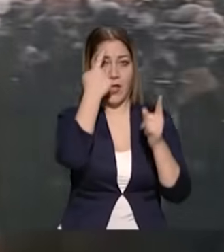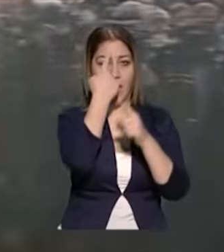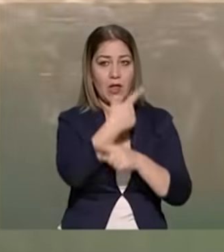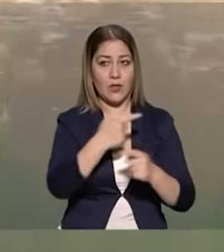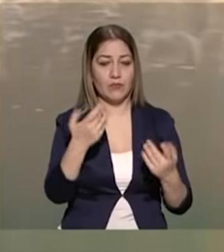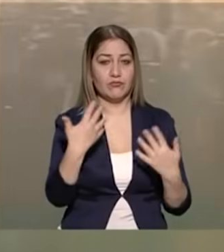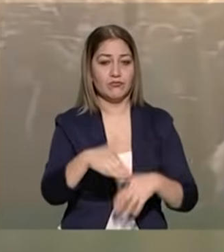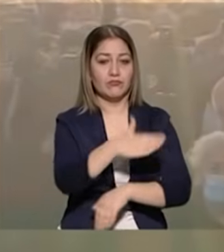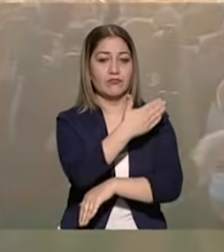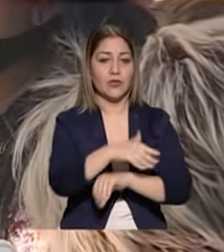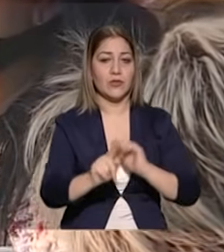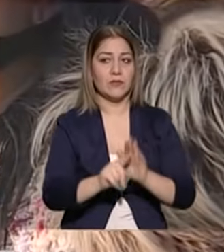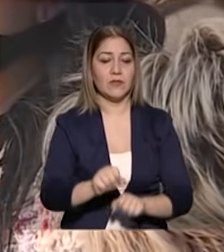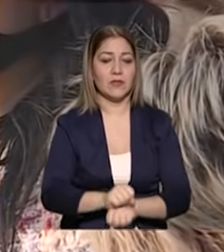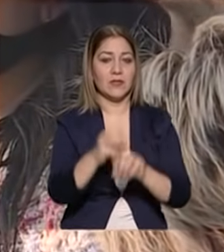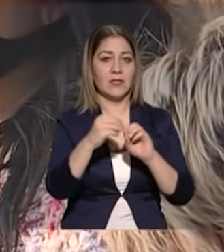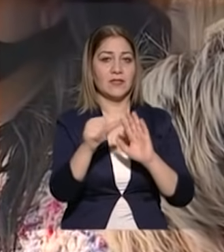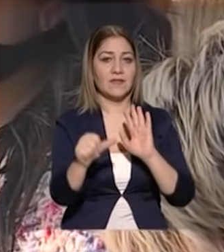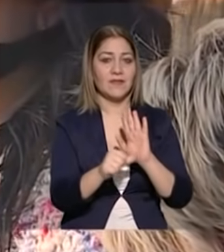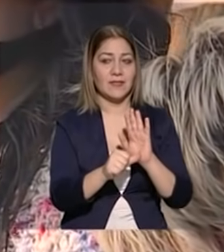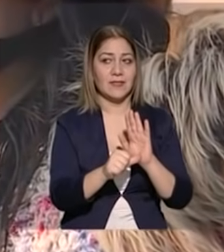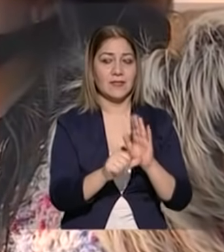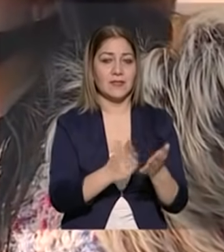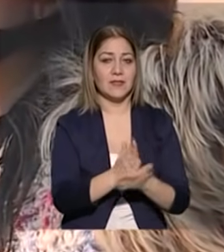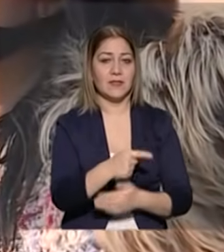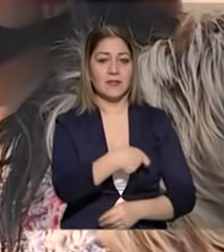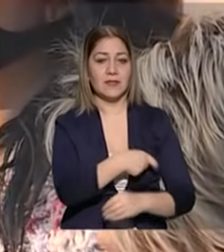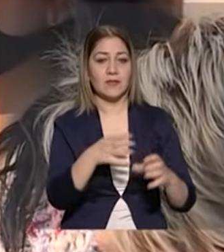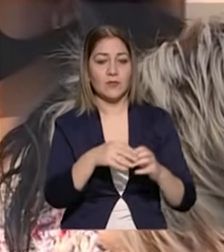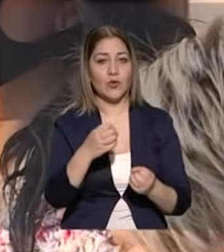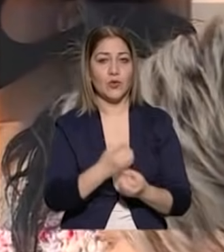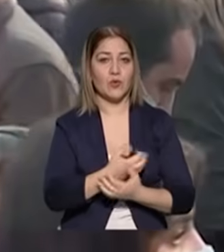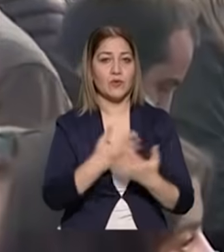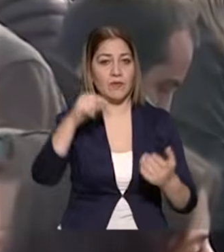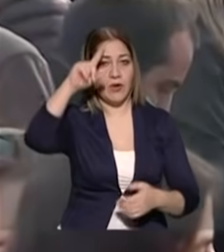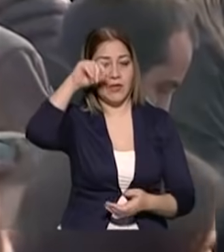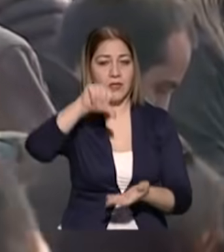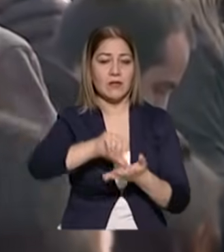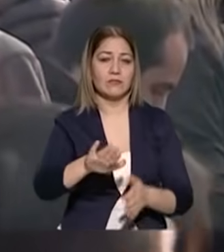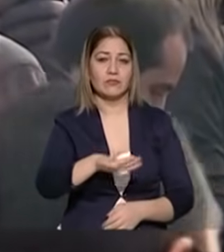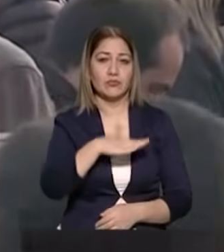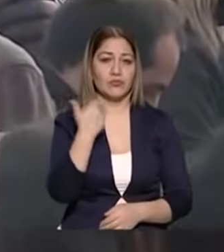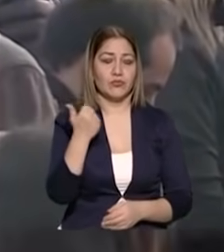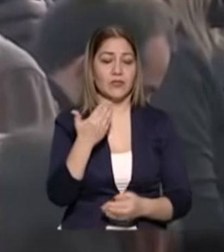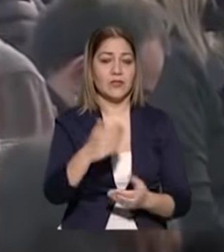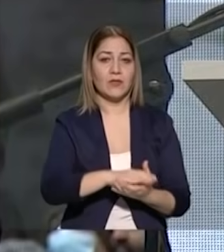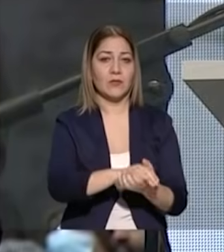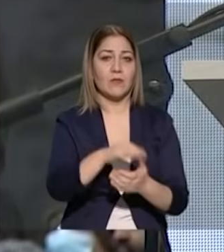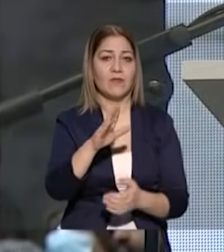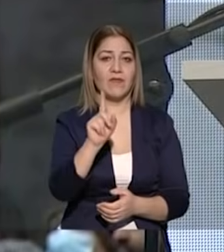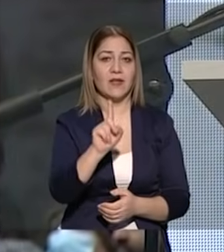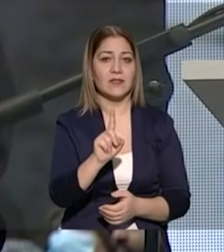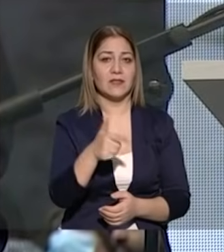հետո փողոցային պայքար սկսած 16 քաղաքական ուժերին Լուսավոր Հայաստանը չի միացել։ Նրանց վարչապետի միասնական թեկնածուի հետ